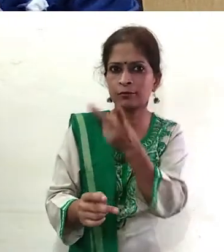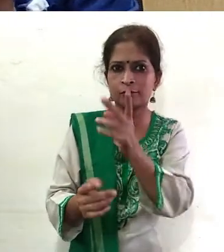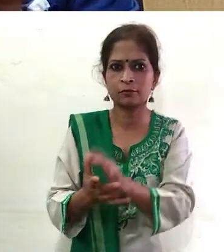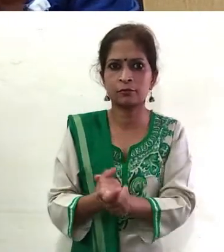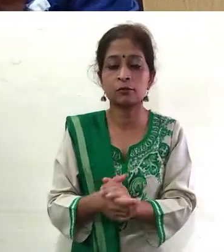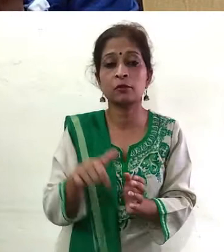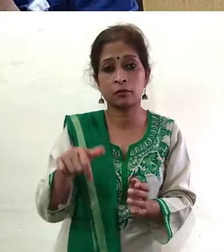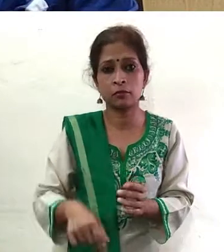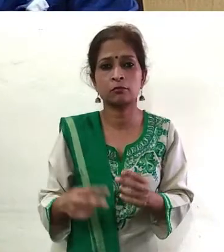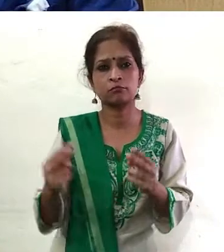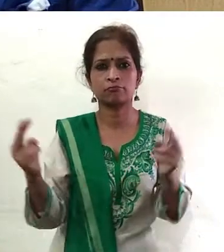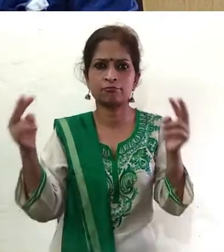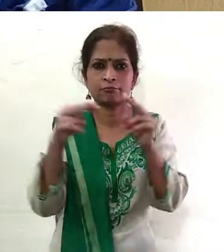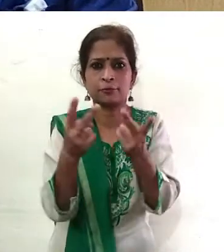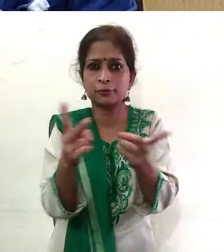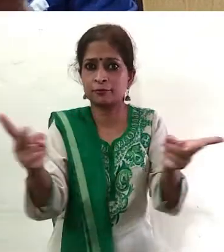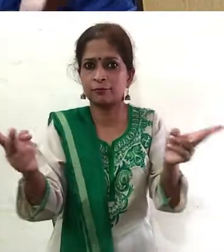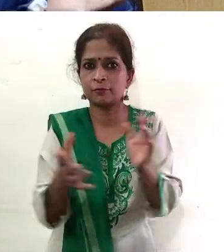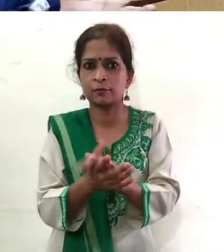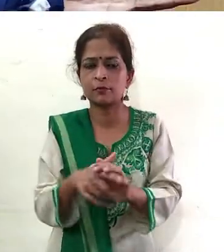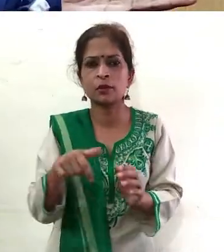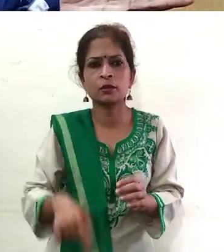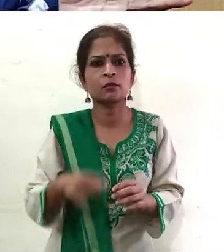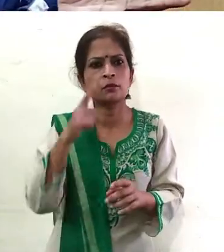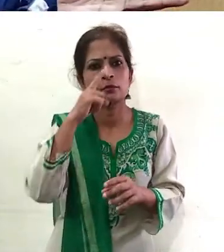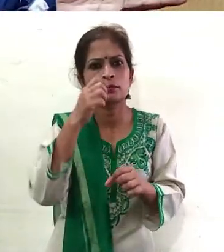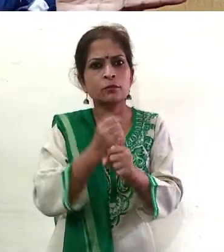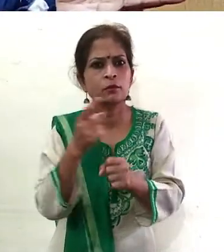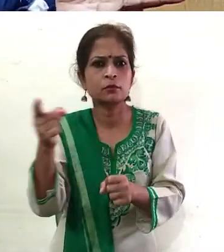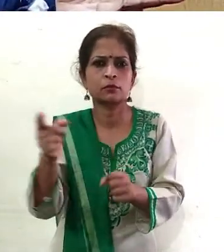दोनों तरफ से